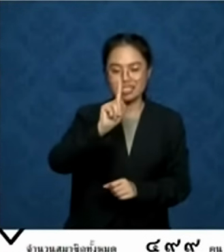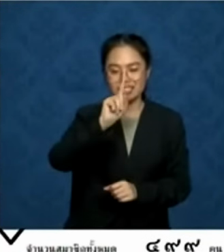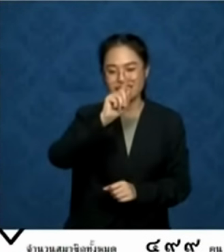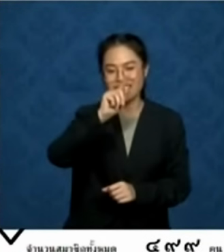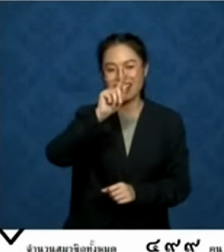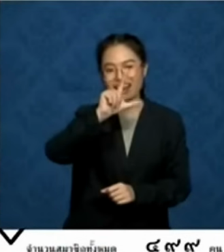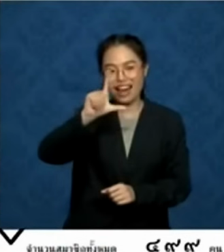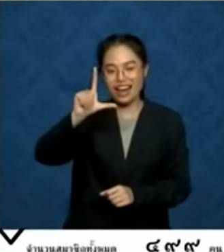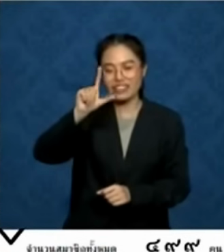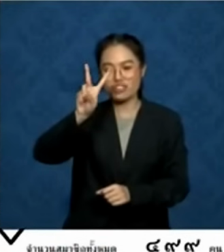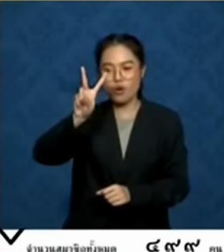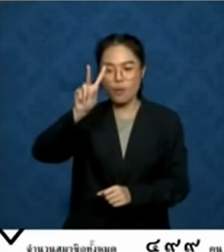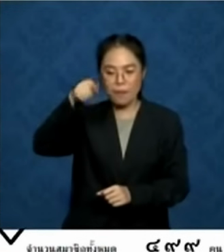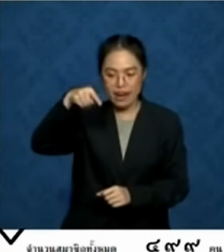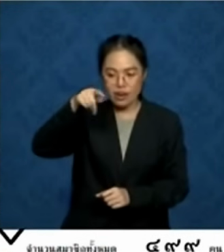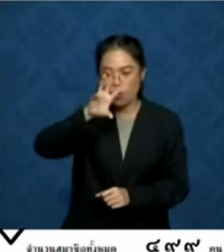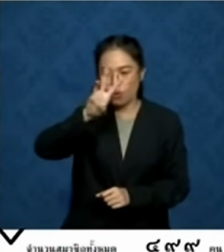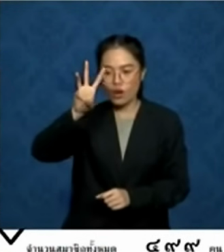1,2690 คน